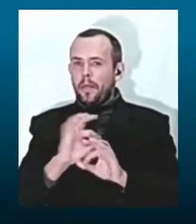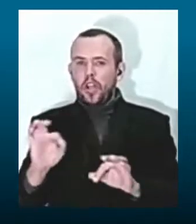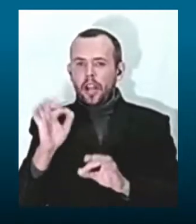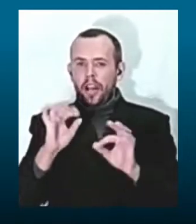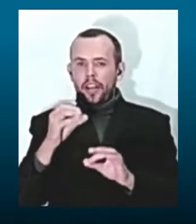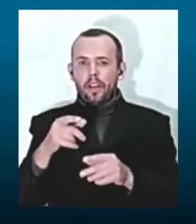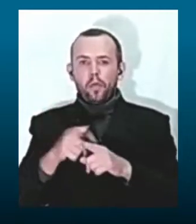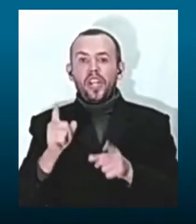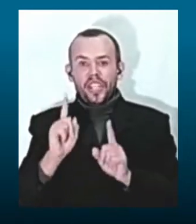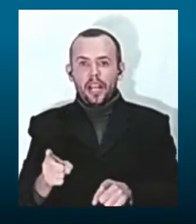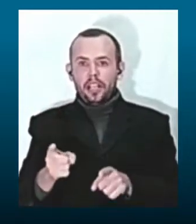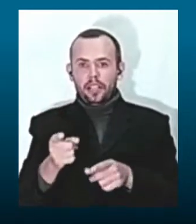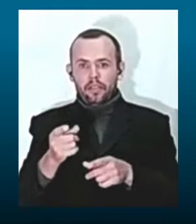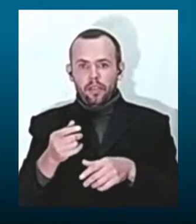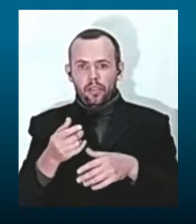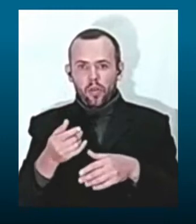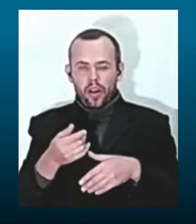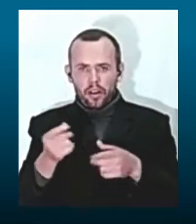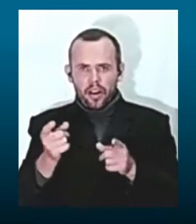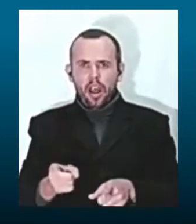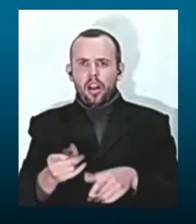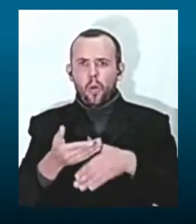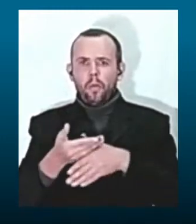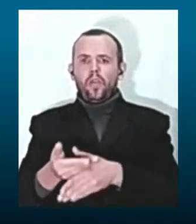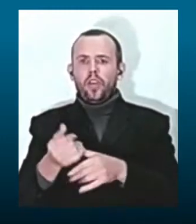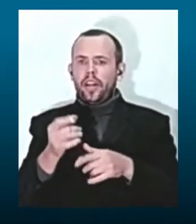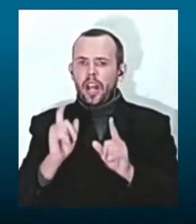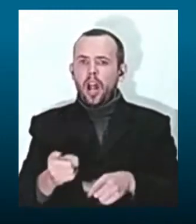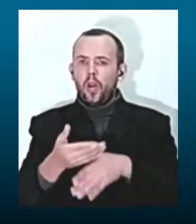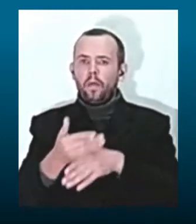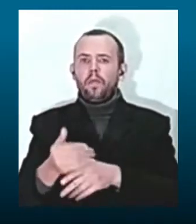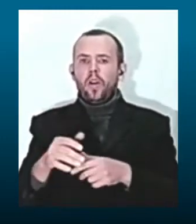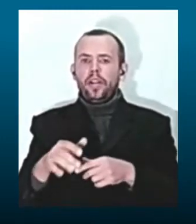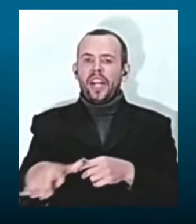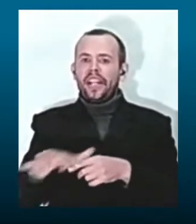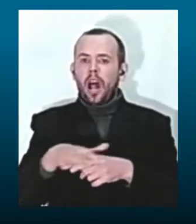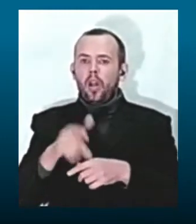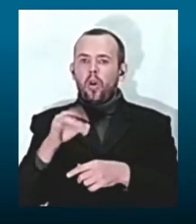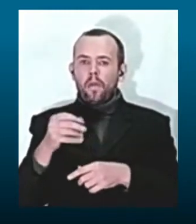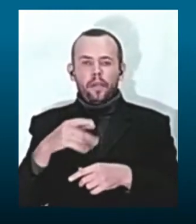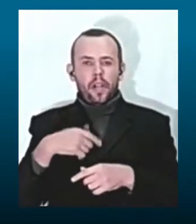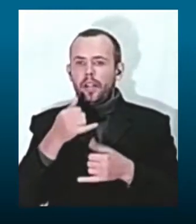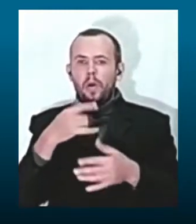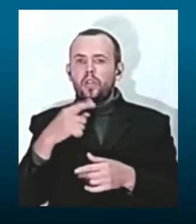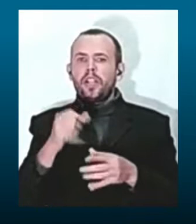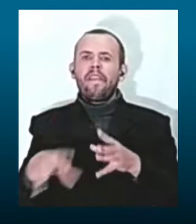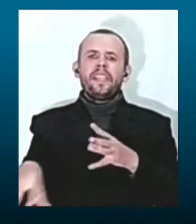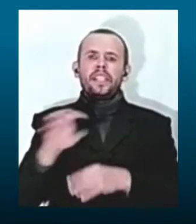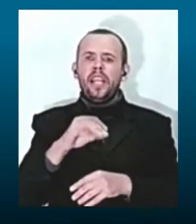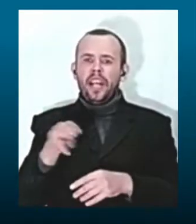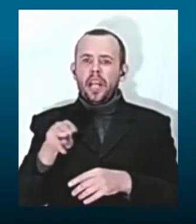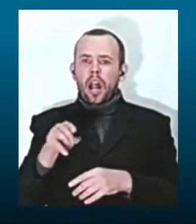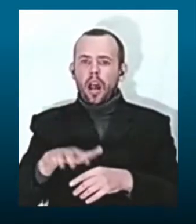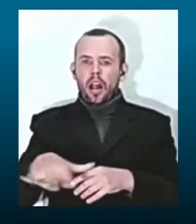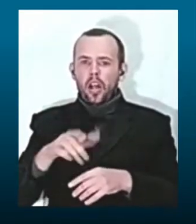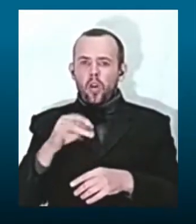реальную поддержку и реальную помощь территориальным громадам. Я не могу сказать за все территориальные громады в Одесской области, но вот то,